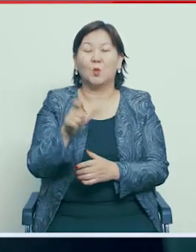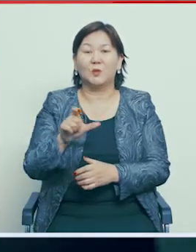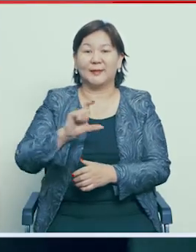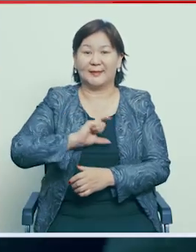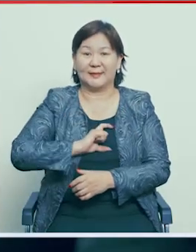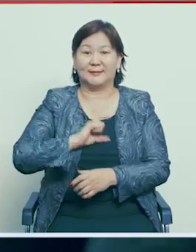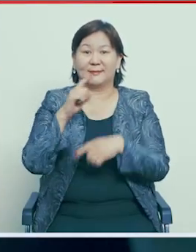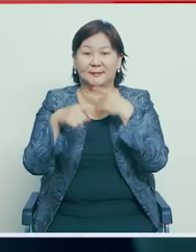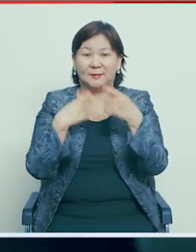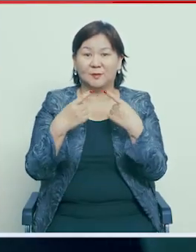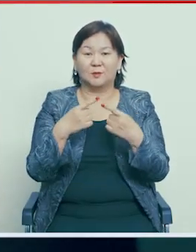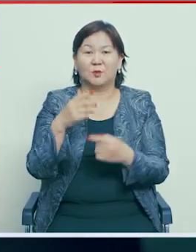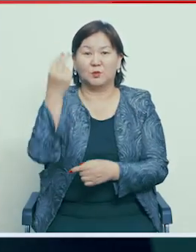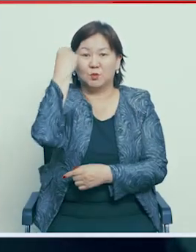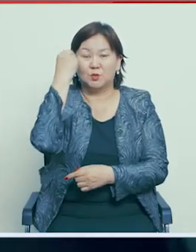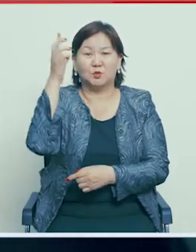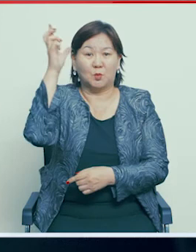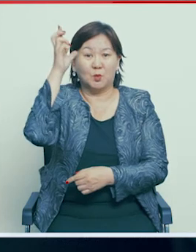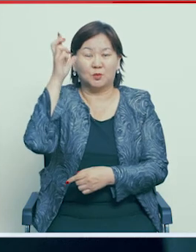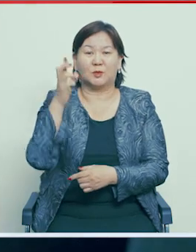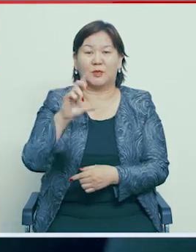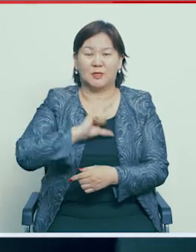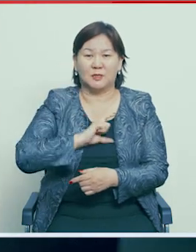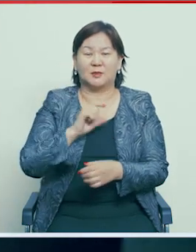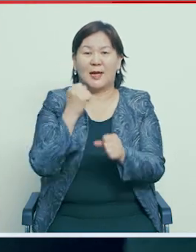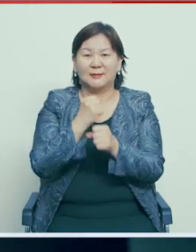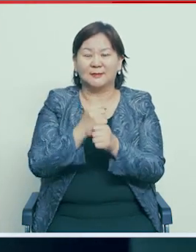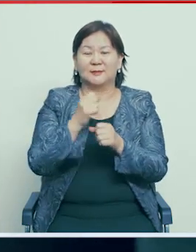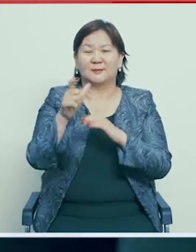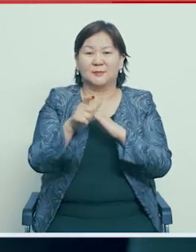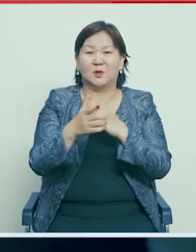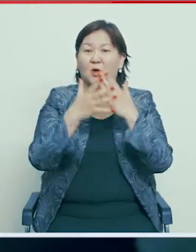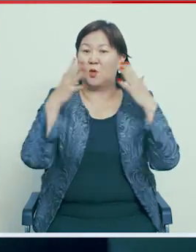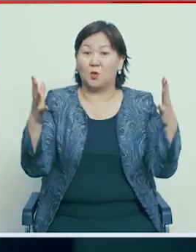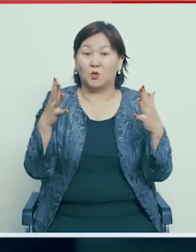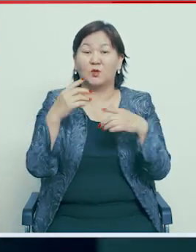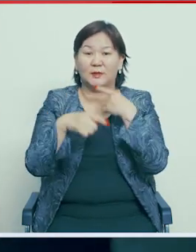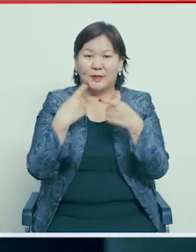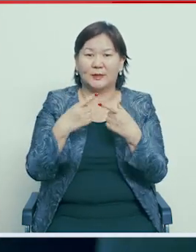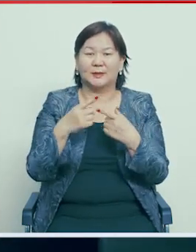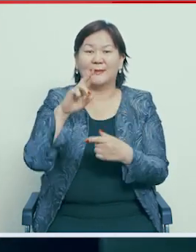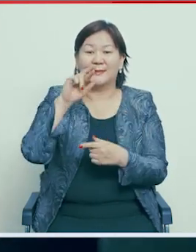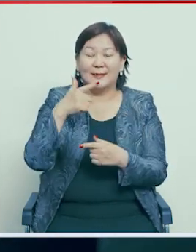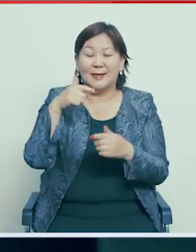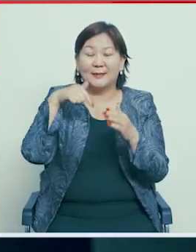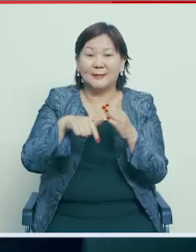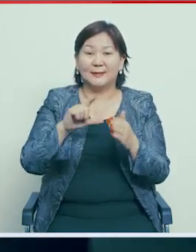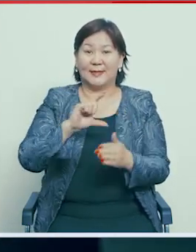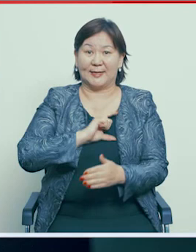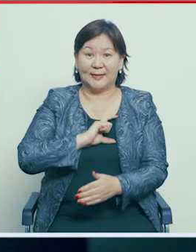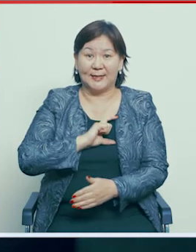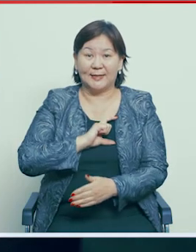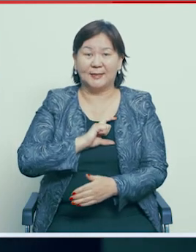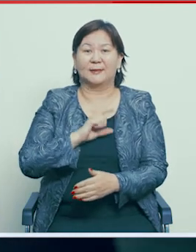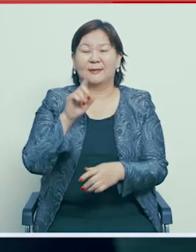гэдэг аваад үзэх юм бол бид нар нөгөө сурч боловсрох эрх тий ажил хөдөлмөр эрхлэх гэл нэлээ өргөөрөн дээр шүү дээ олон тий. Яг энэ эрхээ